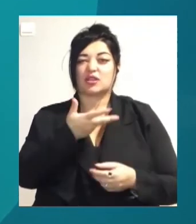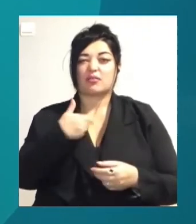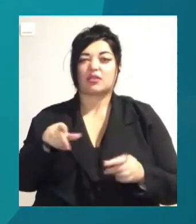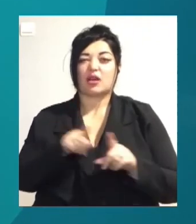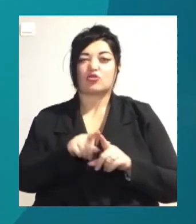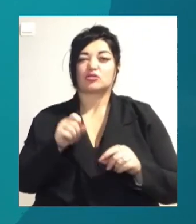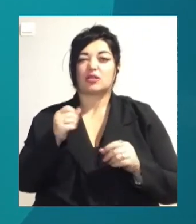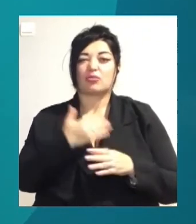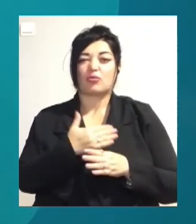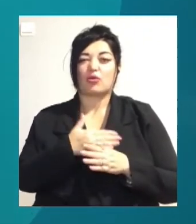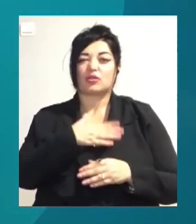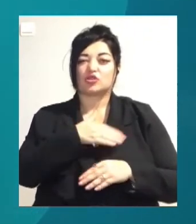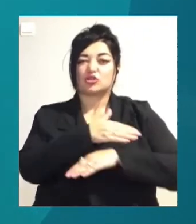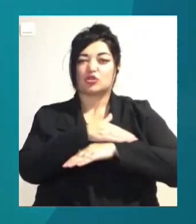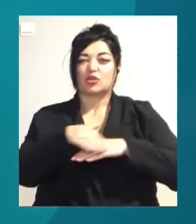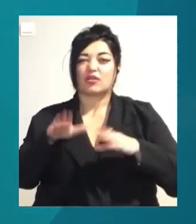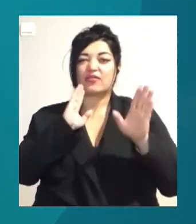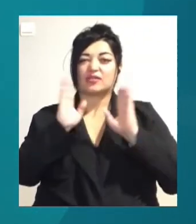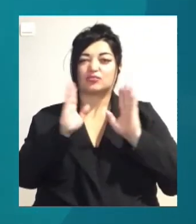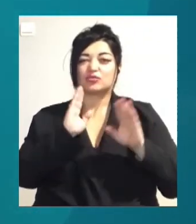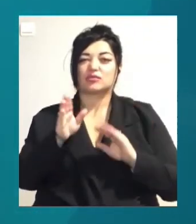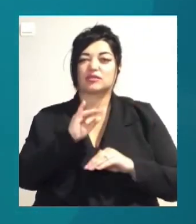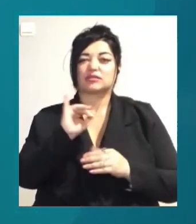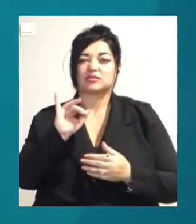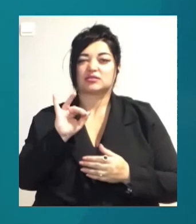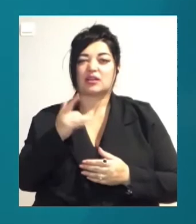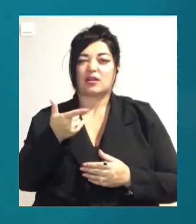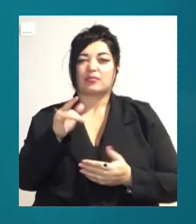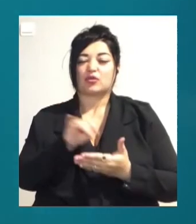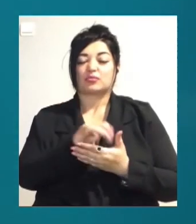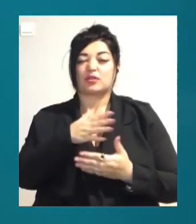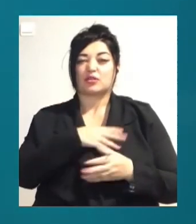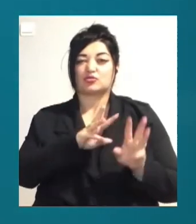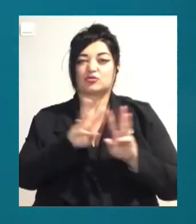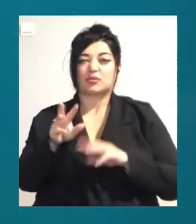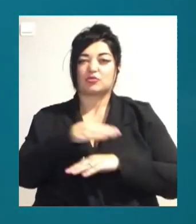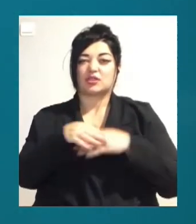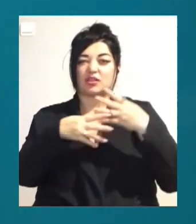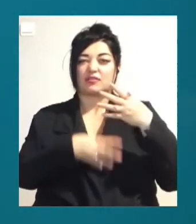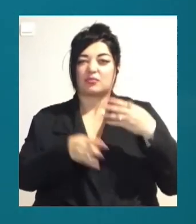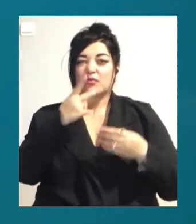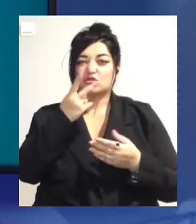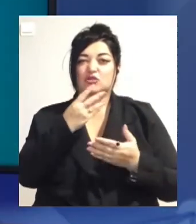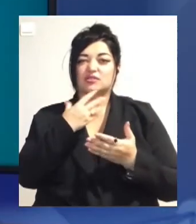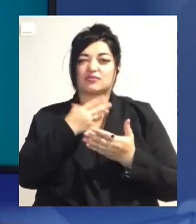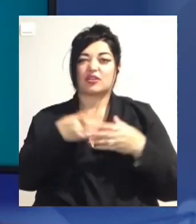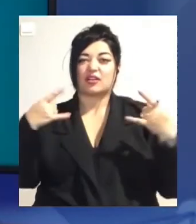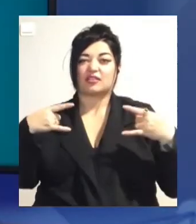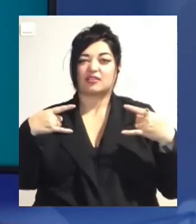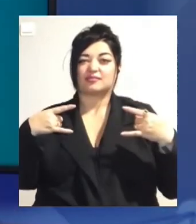наших сторінок на Фейсбуці, в Інстаграмі, на Ютюб та на нашому сайті. Посилання на них ви бачите на своїх екранах.